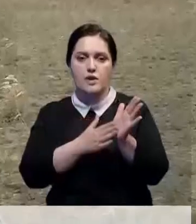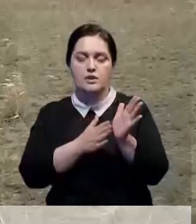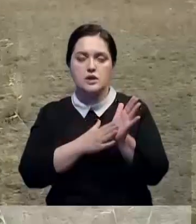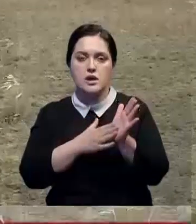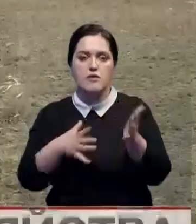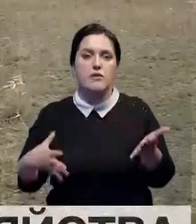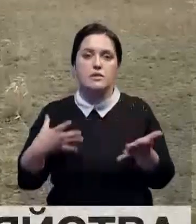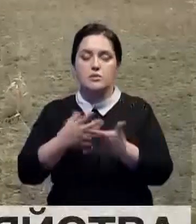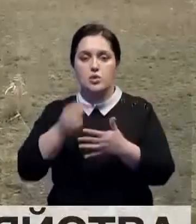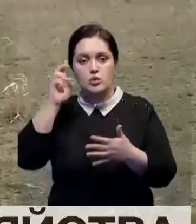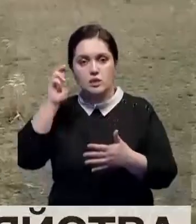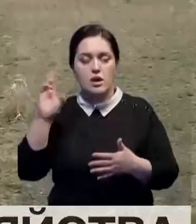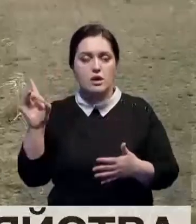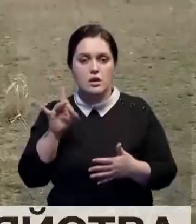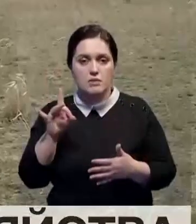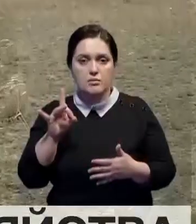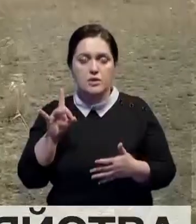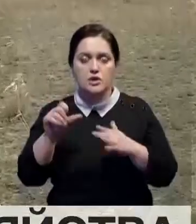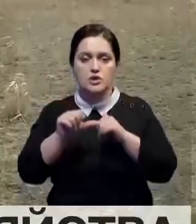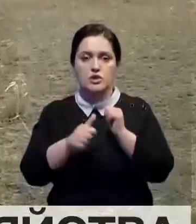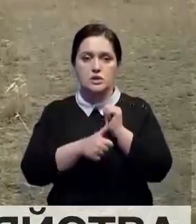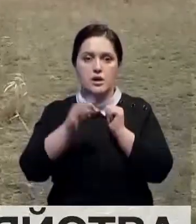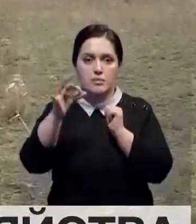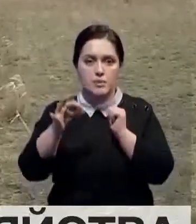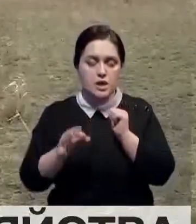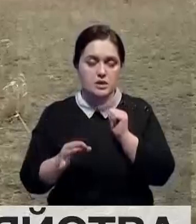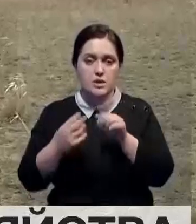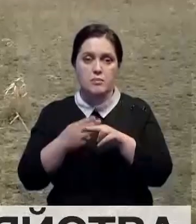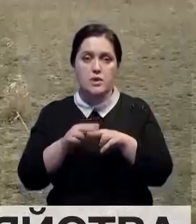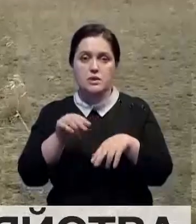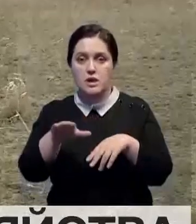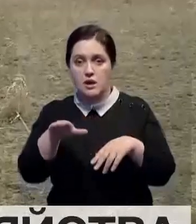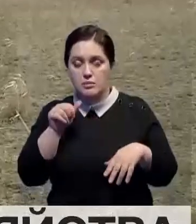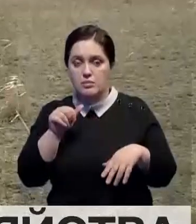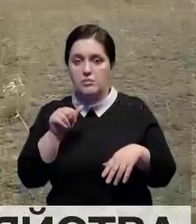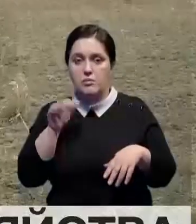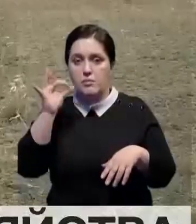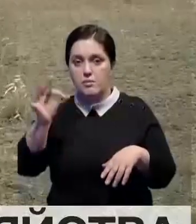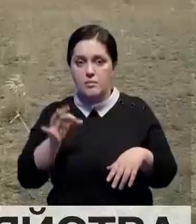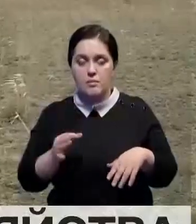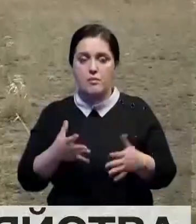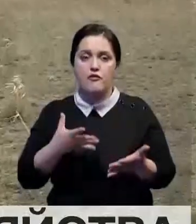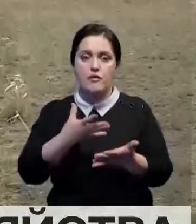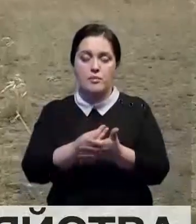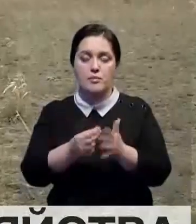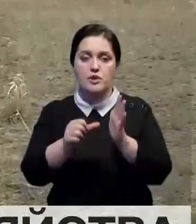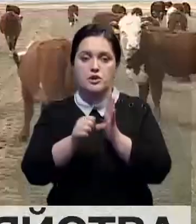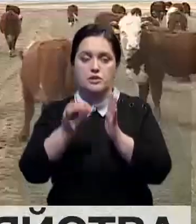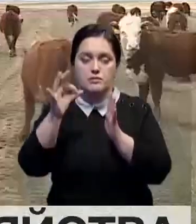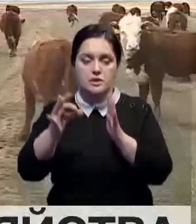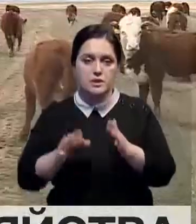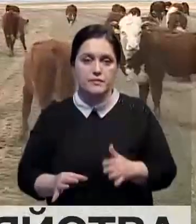возмещается государством в размере более 16%, где заемщику конечная процент ставка выплачивается